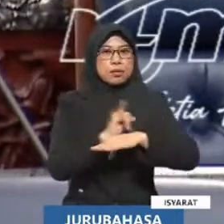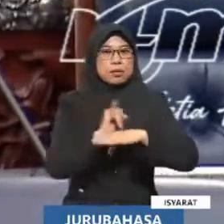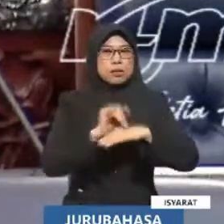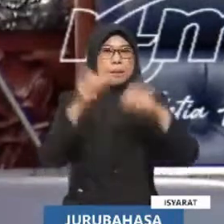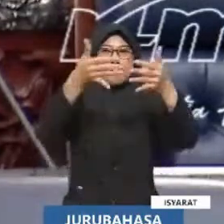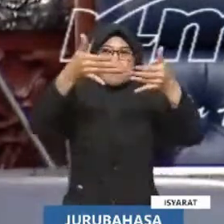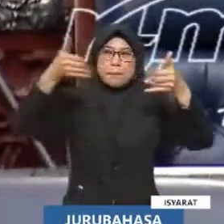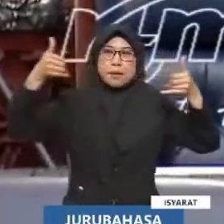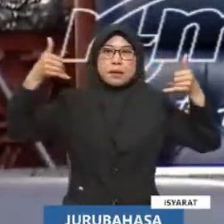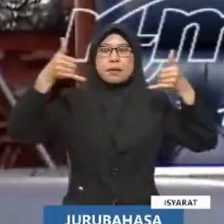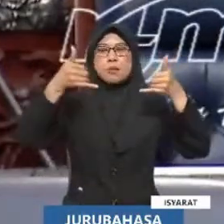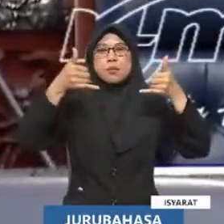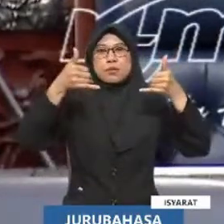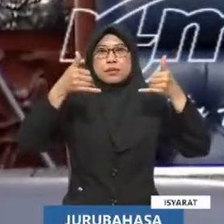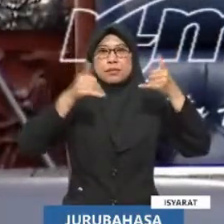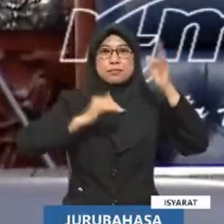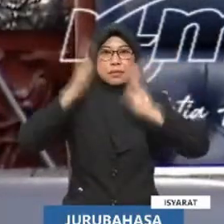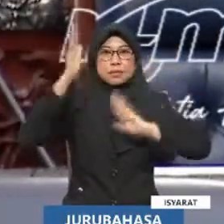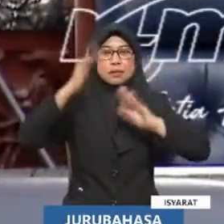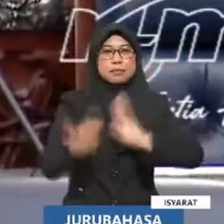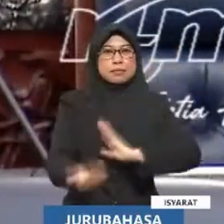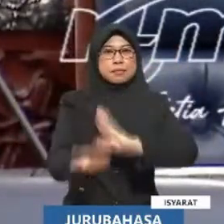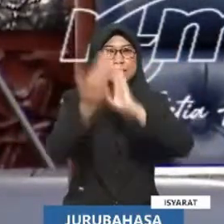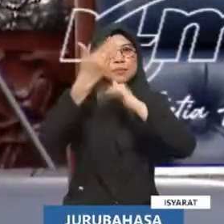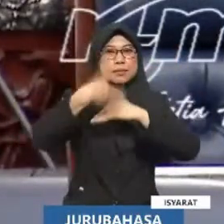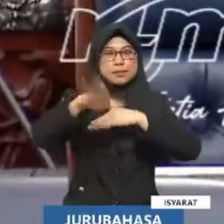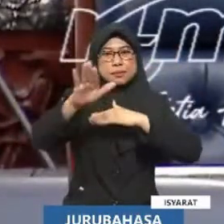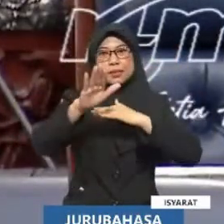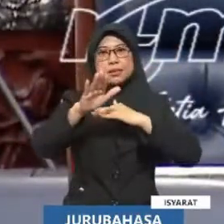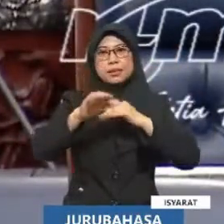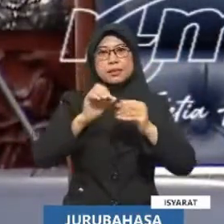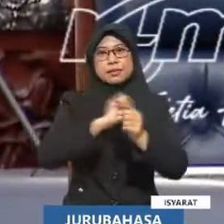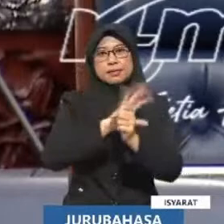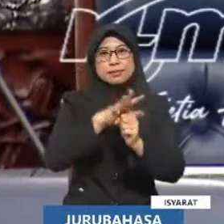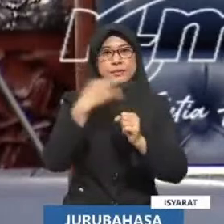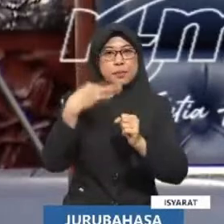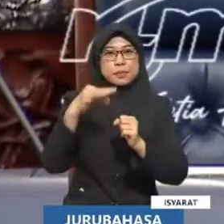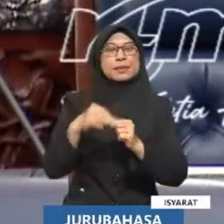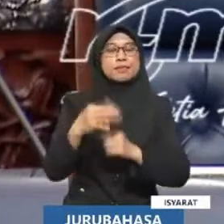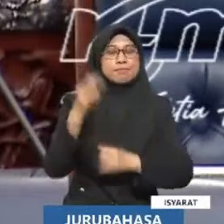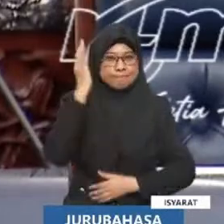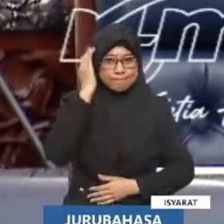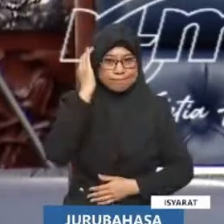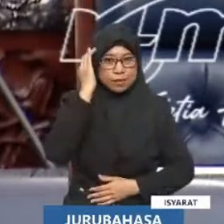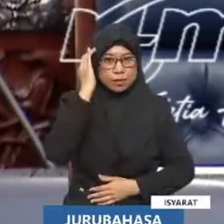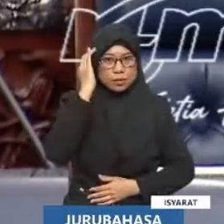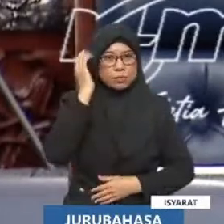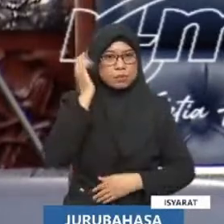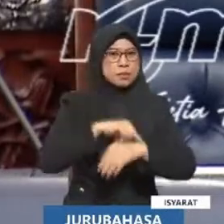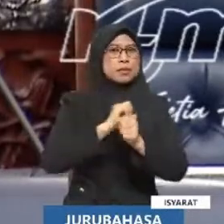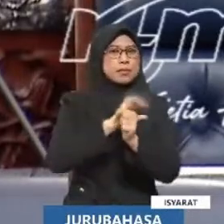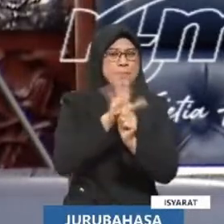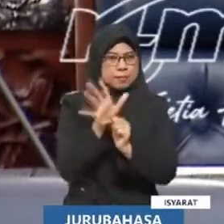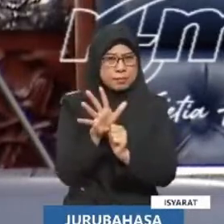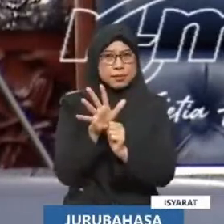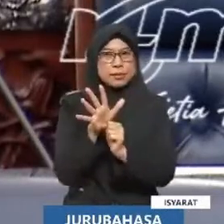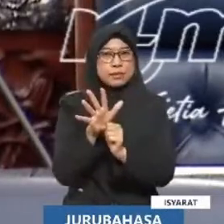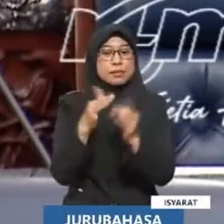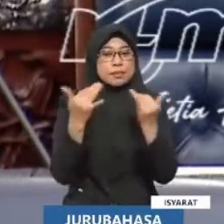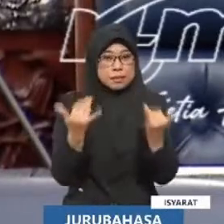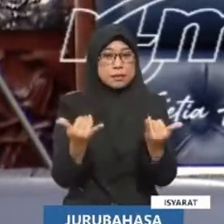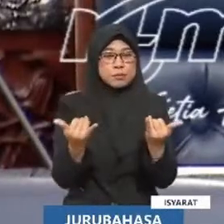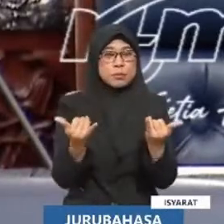industri perabot kita menghadapi pasca komite 19 kita maklum bahwa waktu kopi dan sebagainya